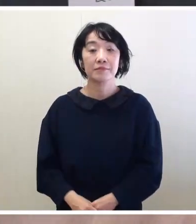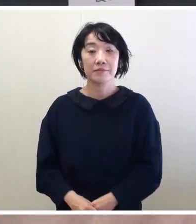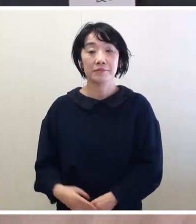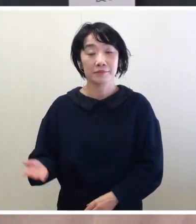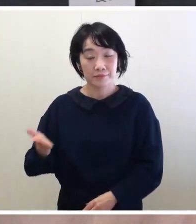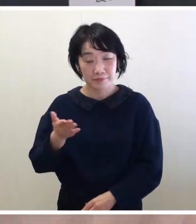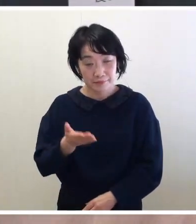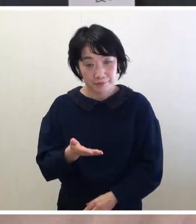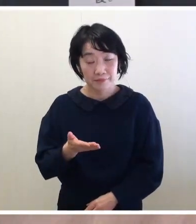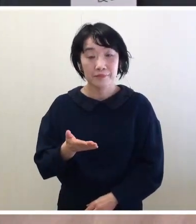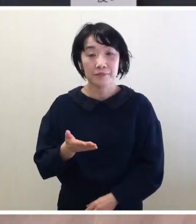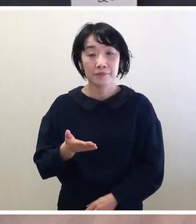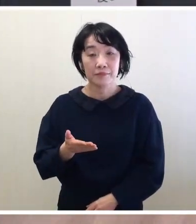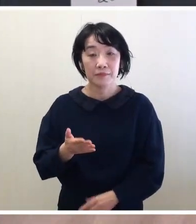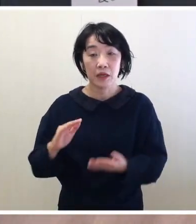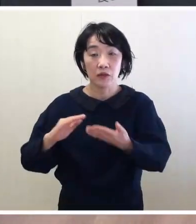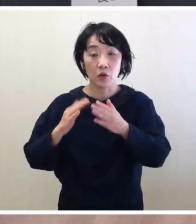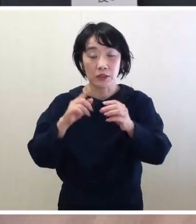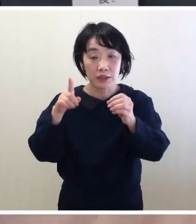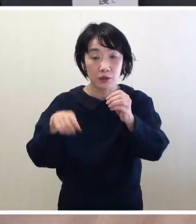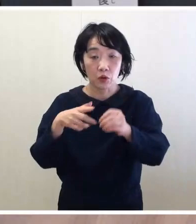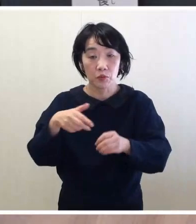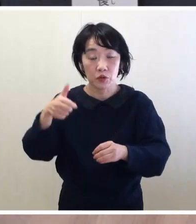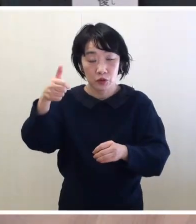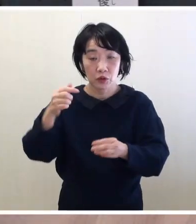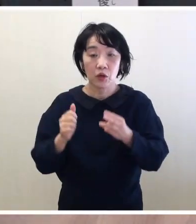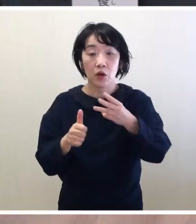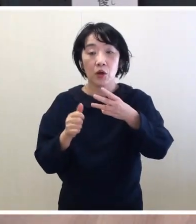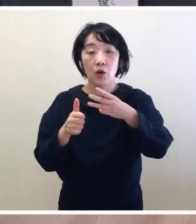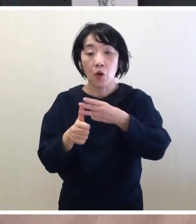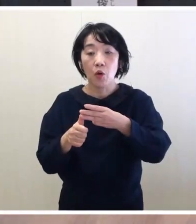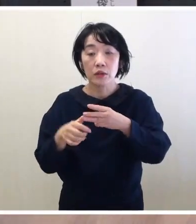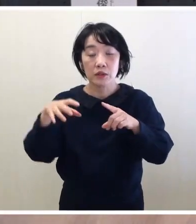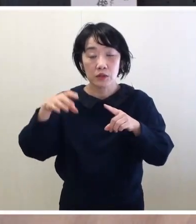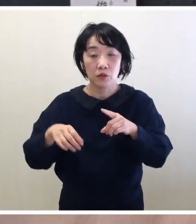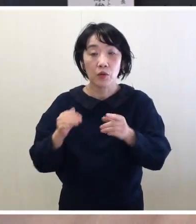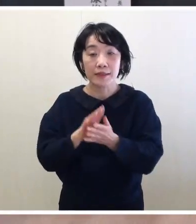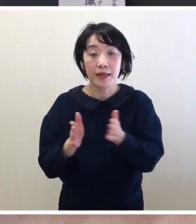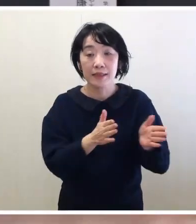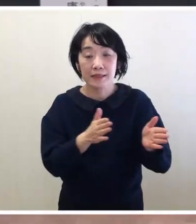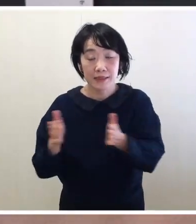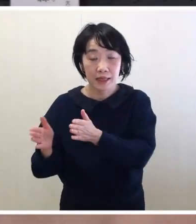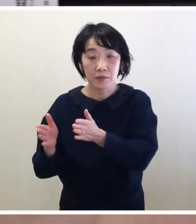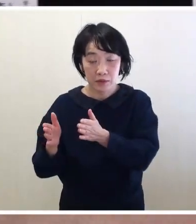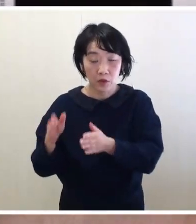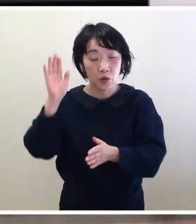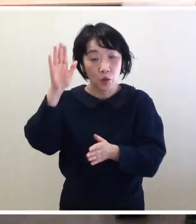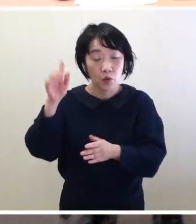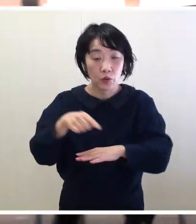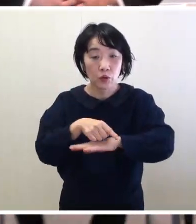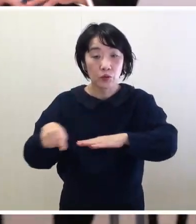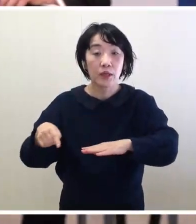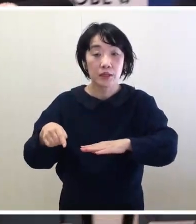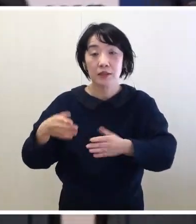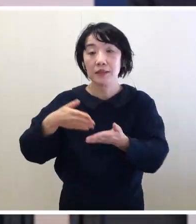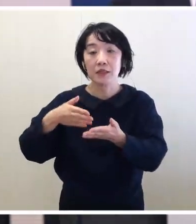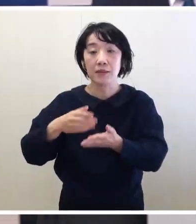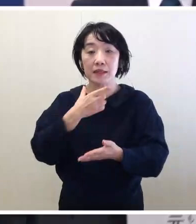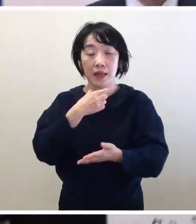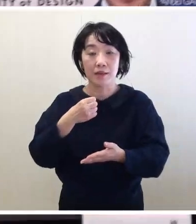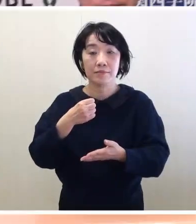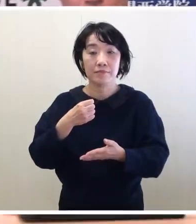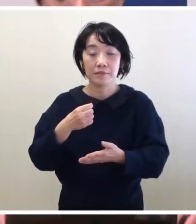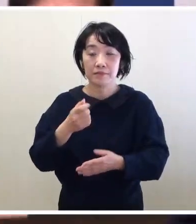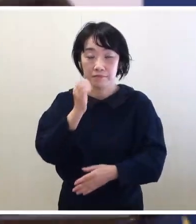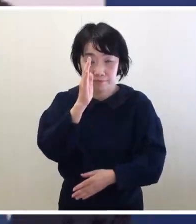ありがとうございました。それでは続きまして都市局部長の武田より王子公園再整備の内容と今後のご予定につきましてご説明させ